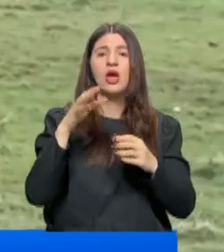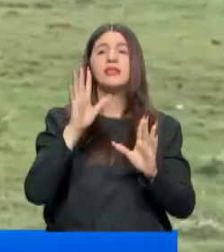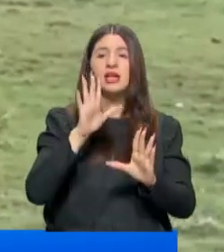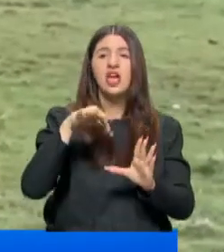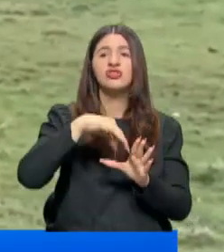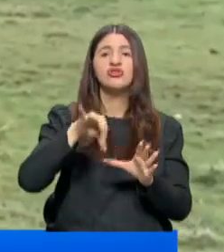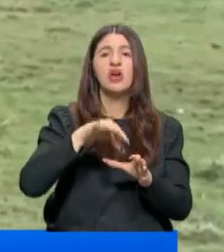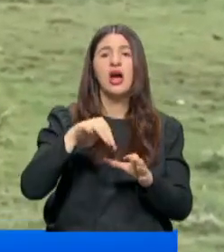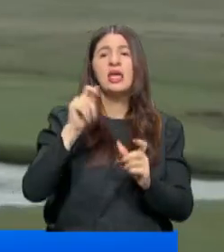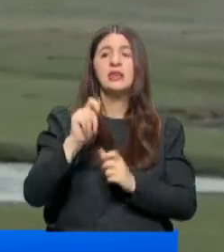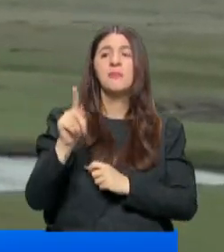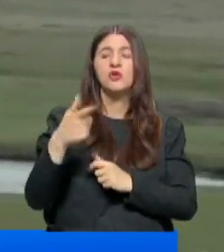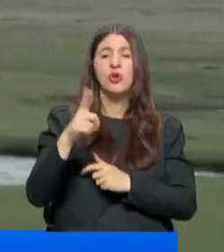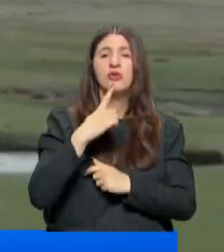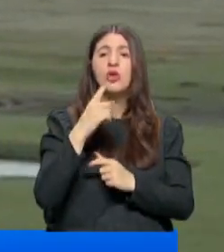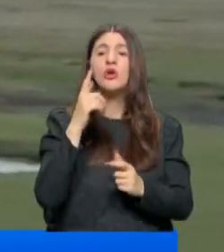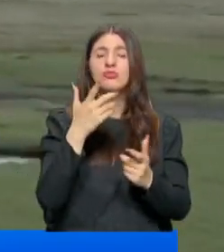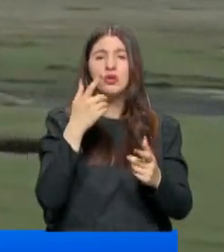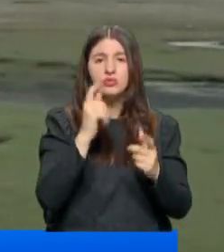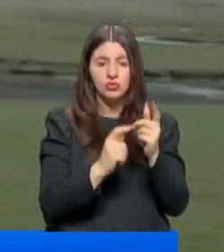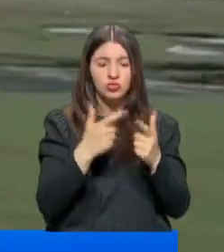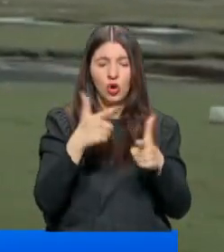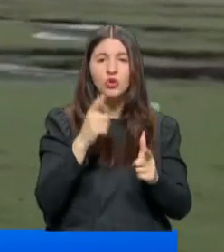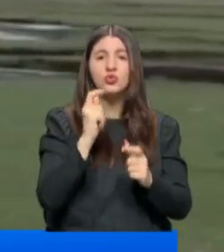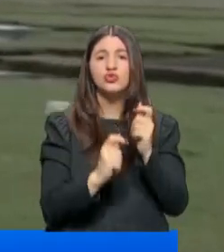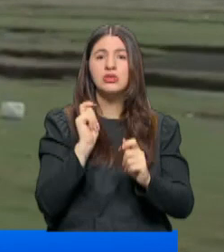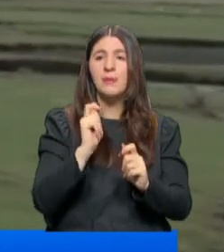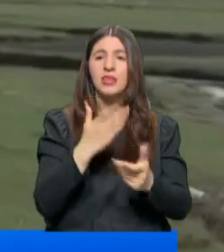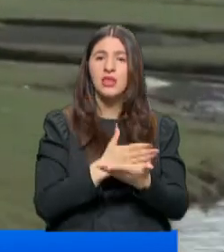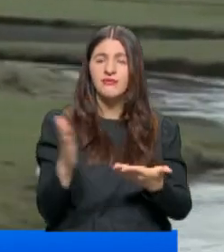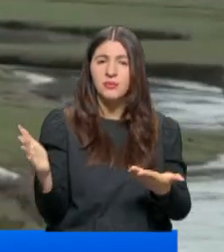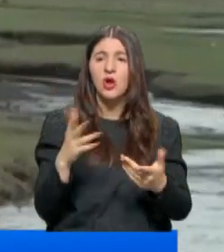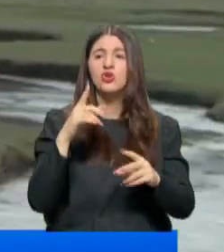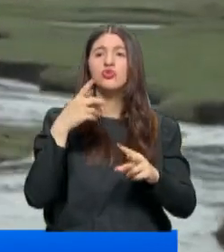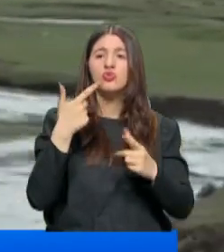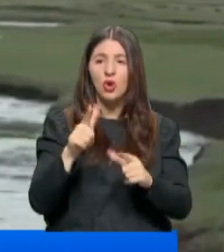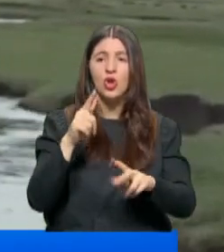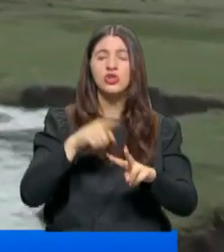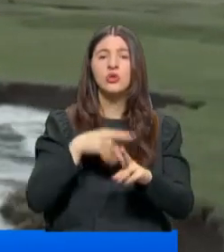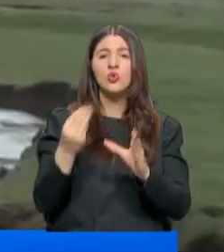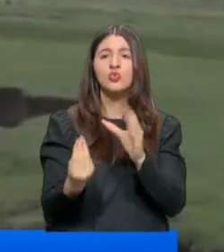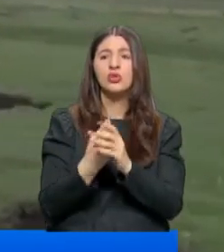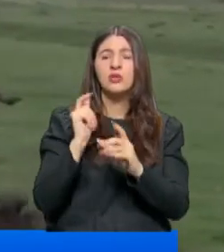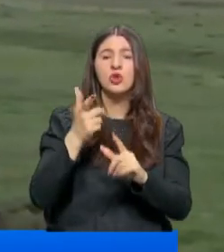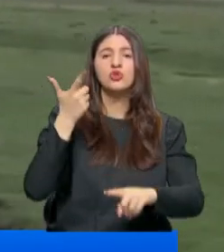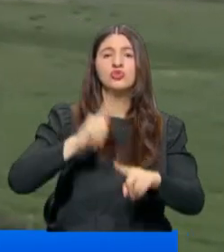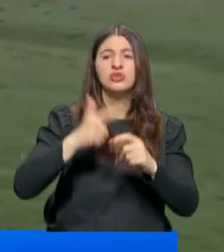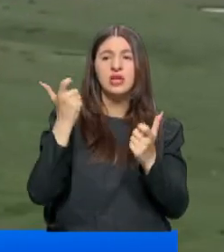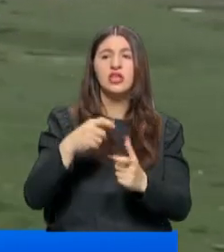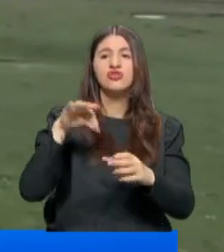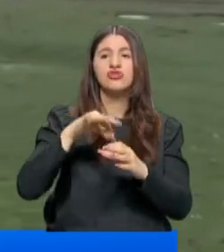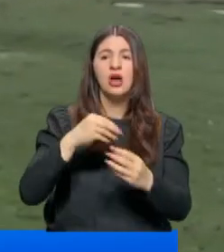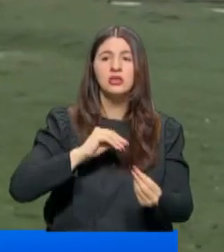taşıyan pozisyonuna getirdiler. Köylü süt taşımaya devam etmek istiyor. Köylerine, yaylalarına kurulacak lüks tesislerde çay taşımak